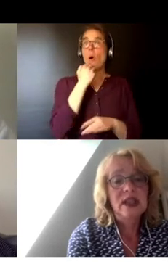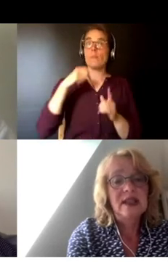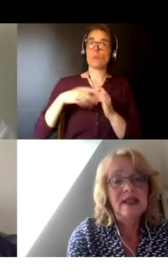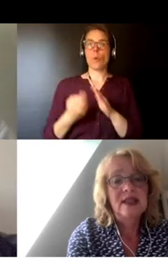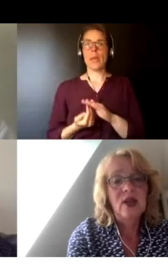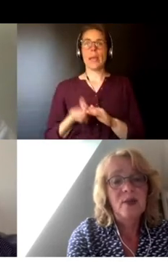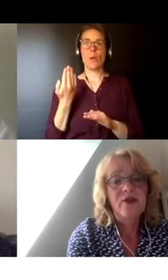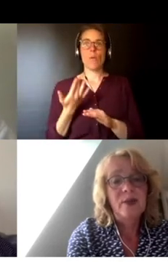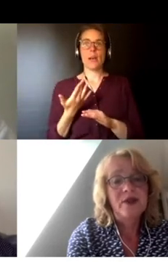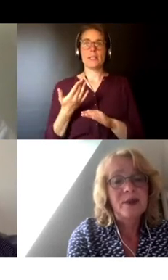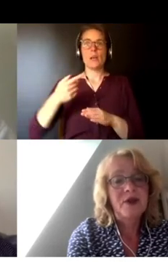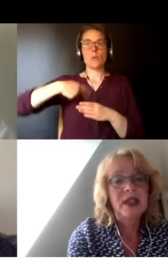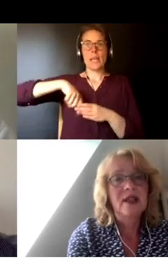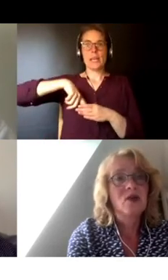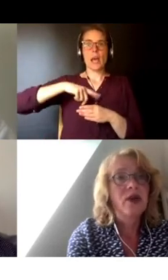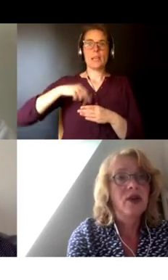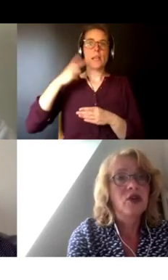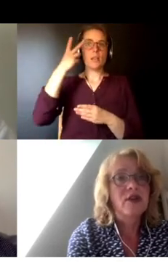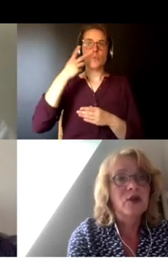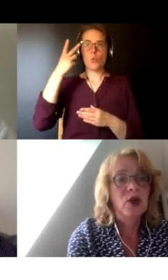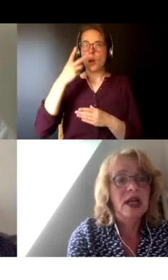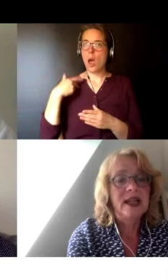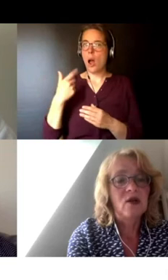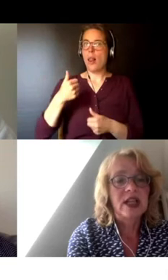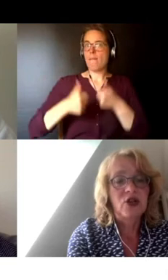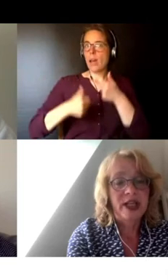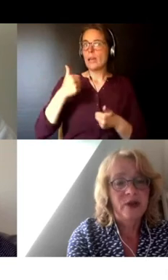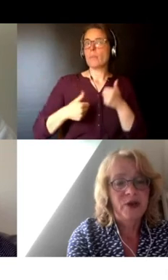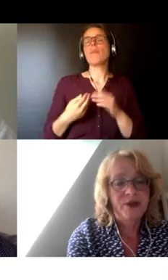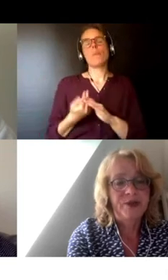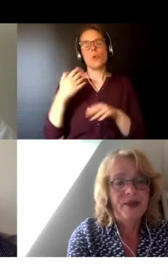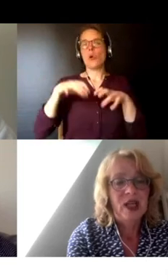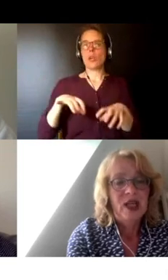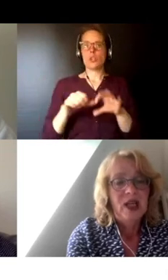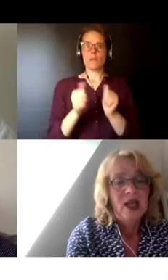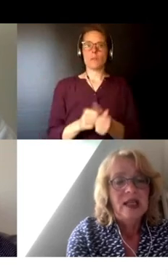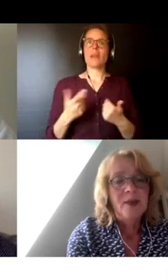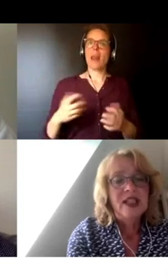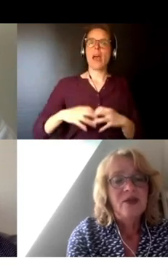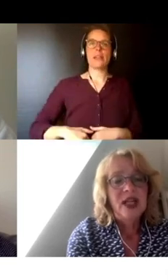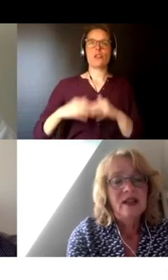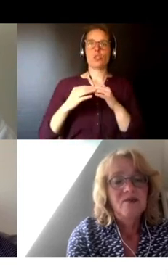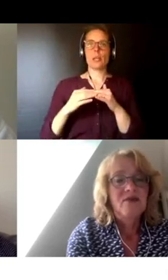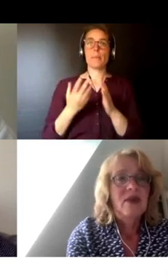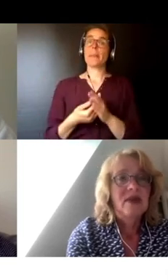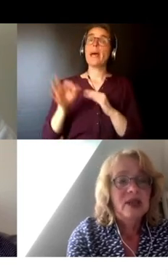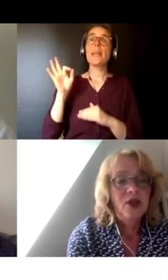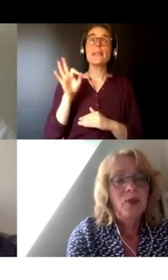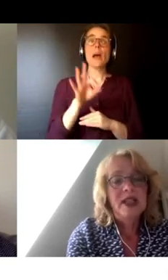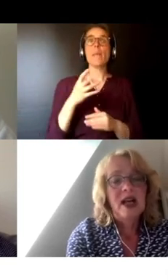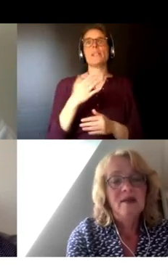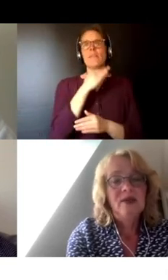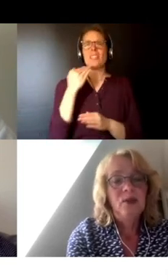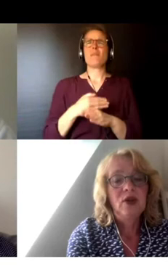und international wettbewerbsfähige neue Geschäftsmodelle daraus entstehen könnten. Damit sind wir